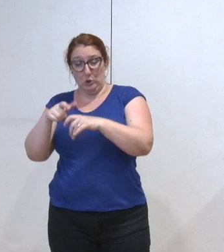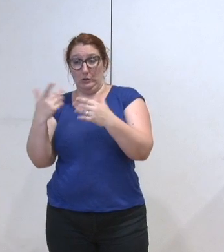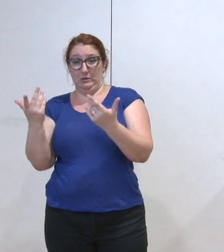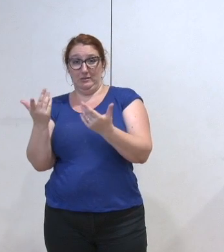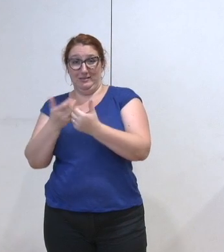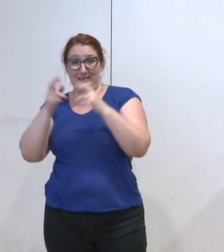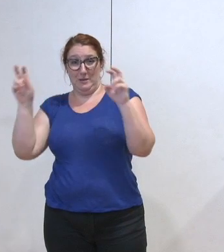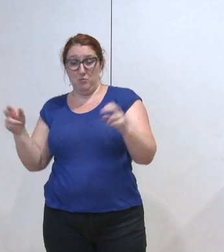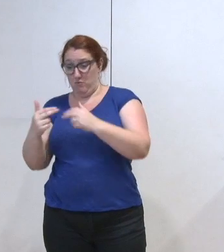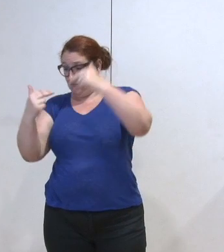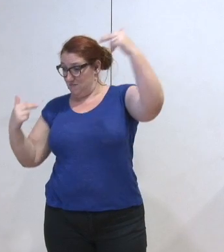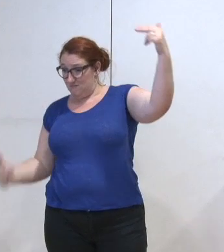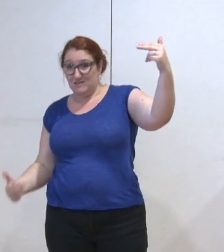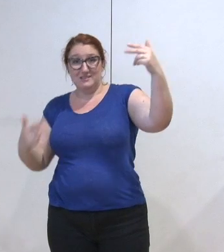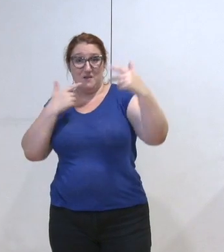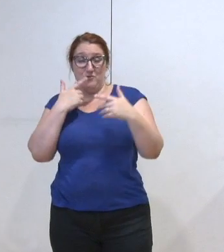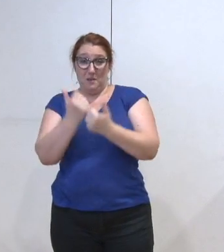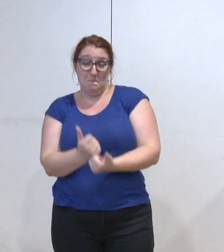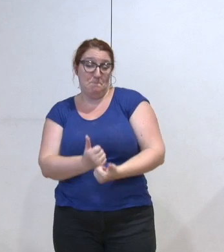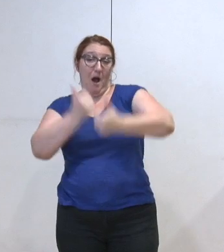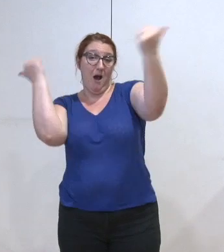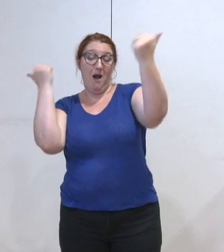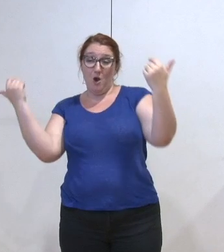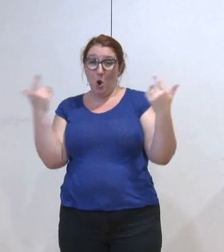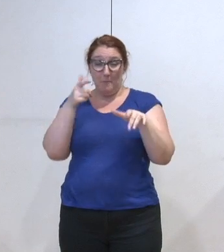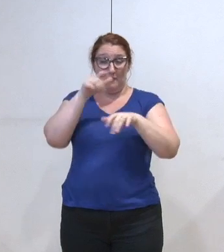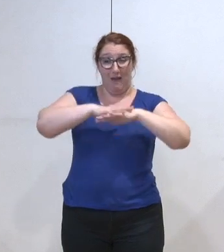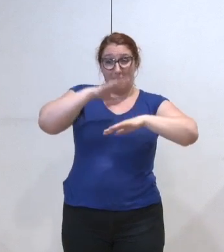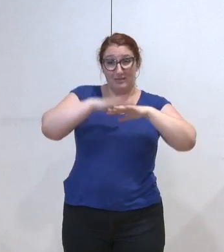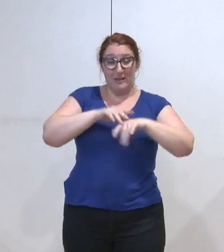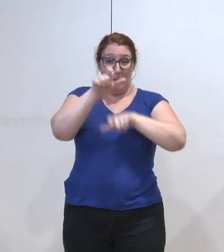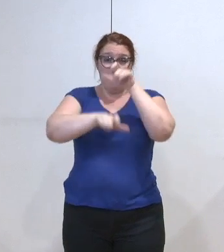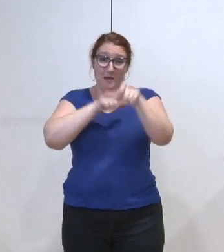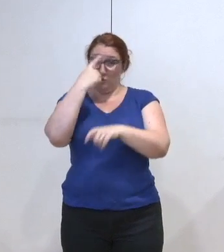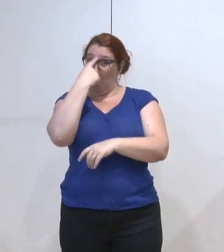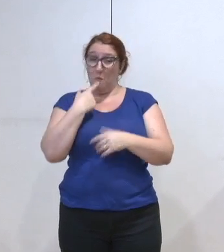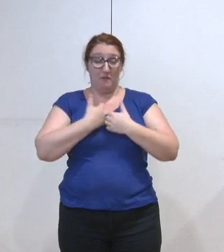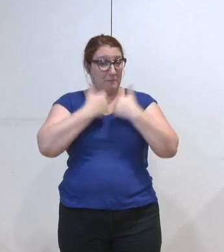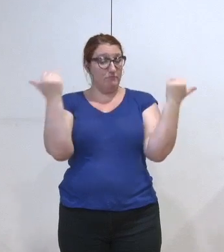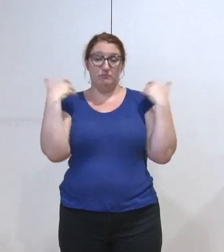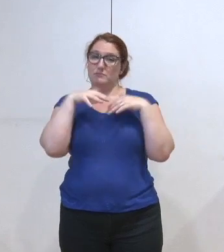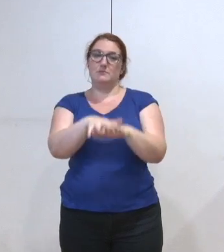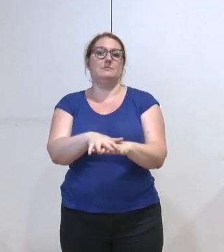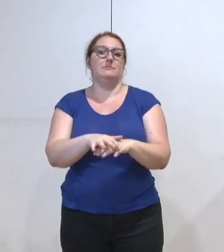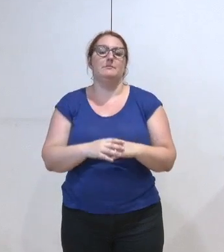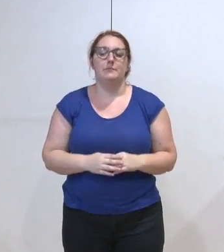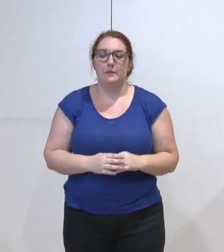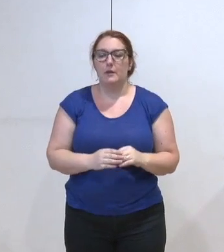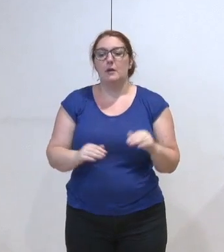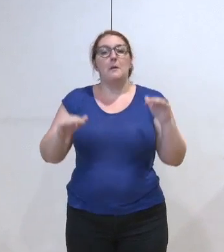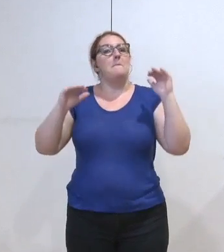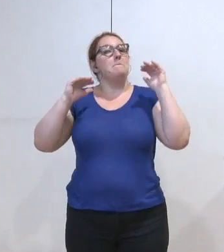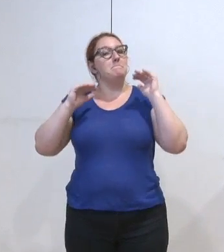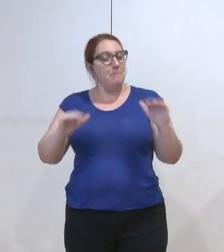diplômées ce qui témoig de fortes disparités existantes dans ce quartier à noter aussi que euh malgré ce qui est